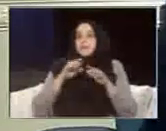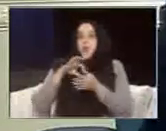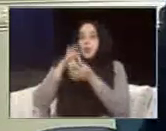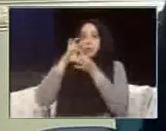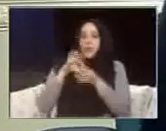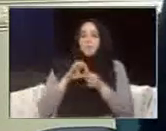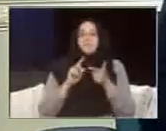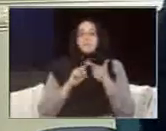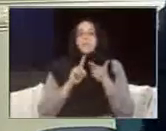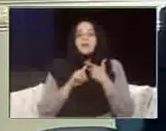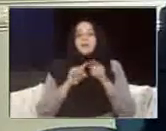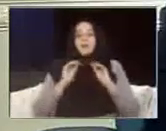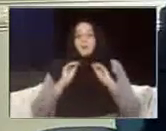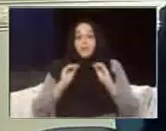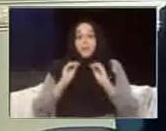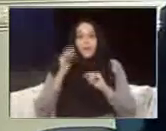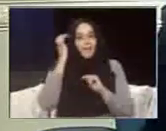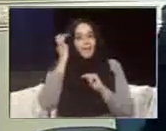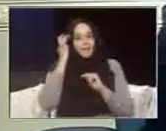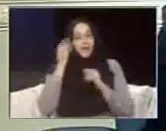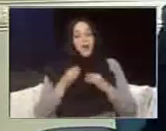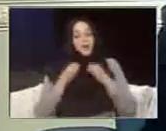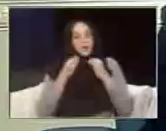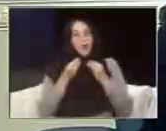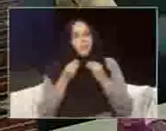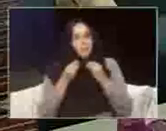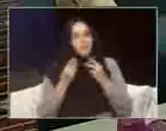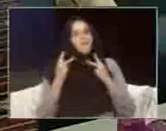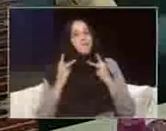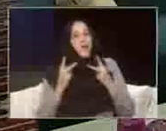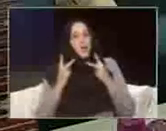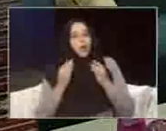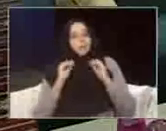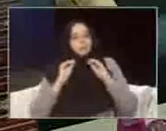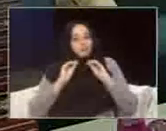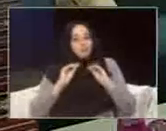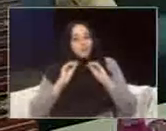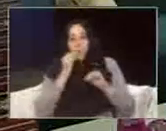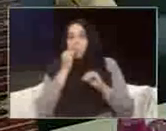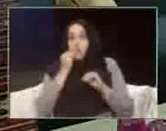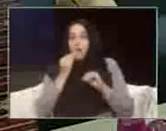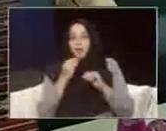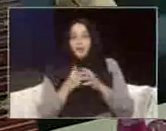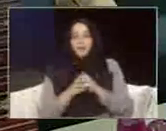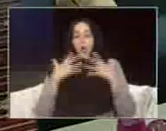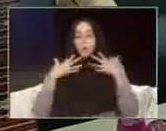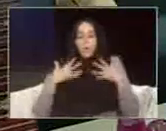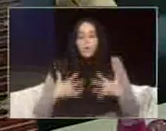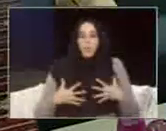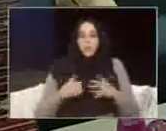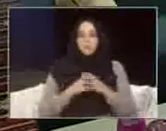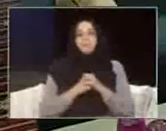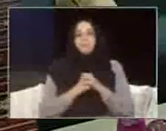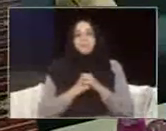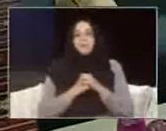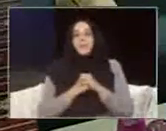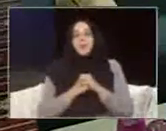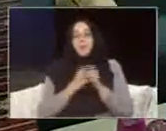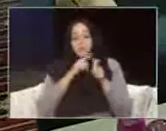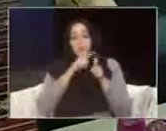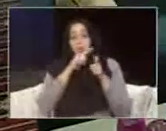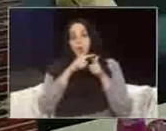التربية الخلقية فهي مجموعة المبادئ الخلقية والفضائل السلوكية. ولنا وقفة مع